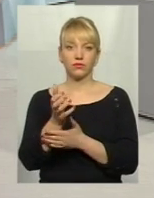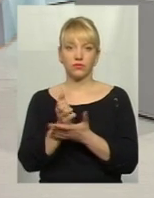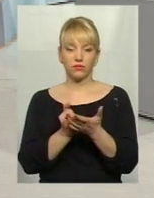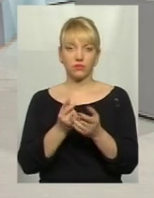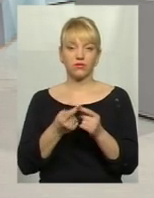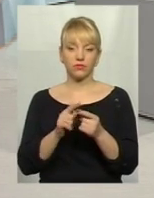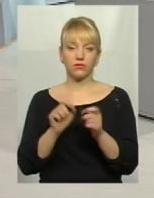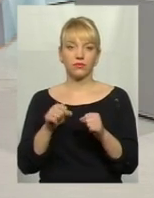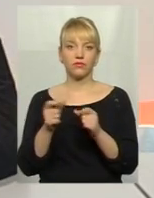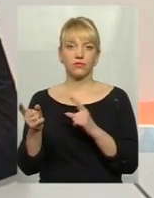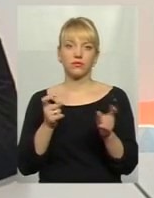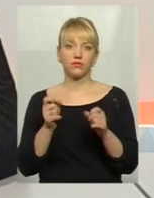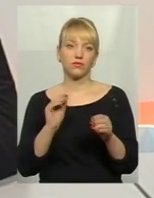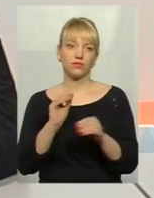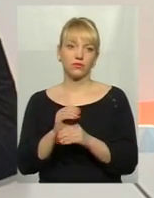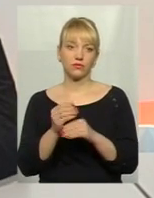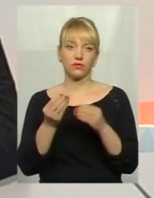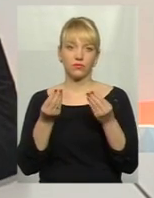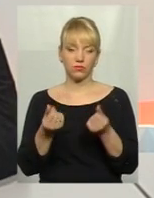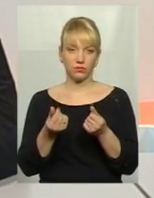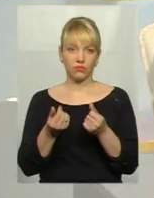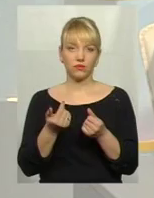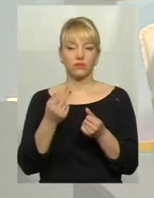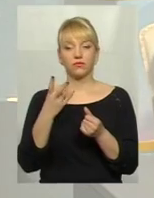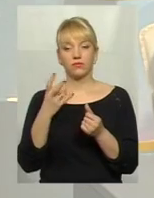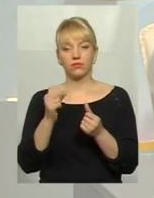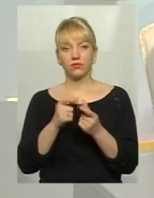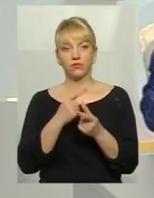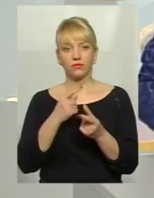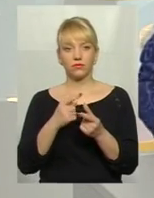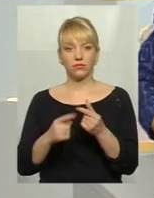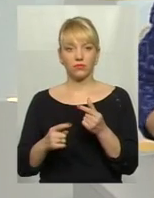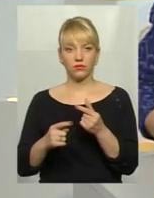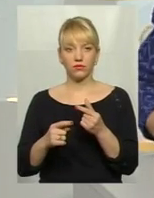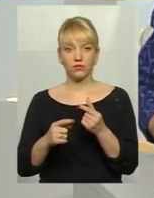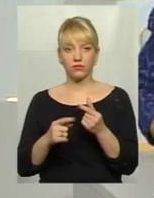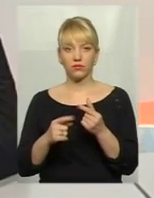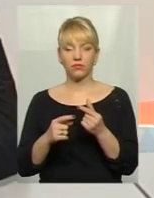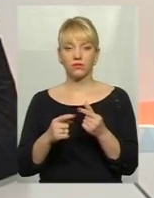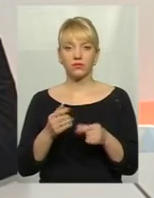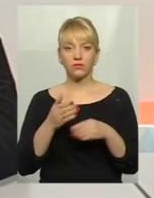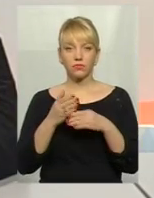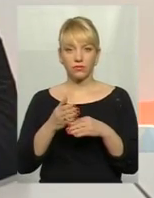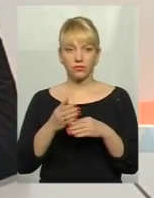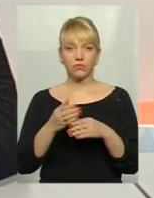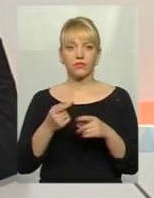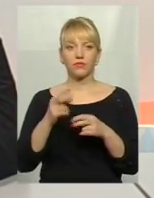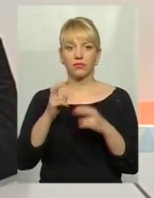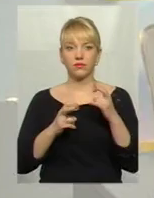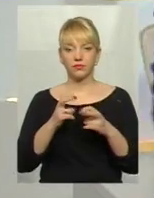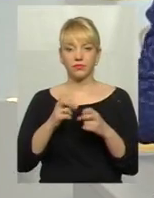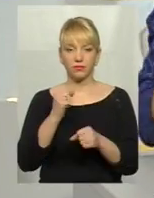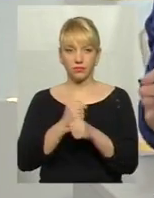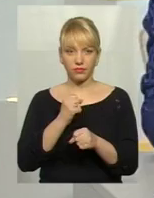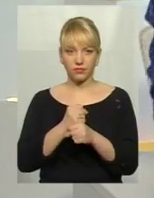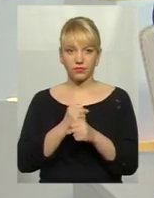залучення додаткових коштів. Тобто, якщо підприємець... Або ж, принаймні, стимулювання місцевих підприємців працювати абсолютно легально. Так? І, хай,